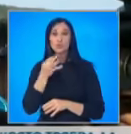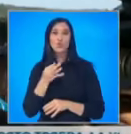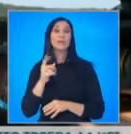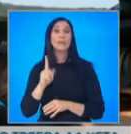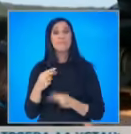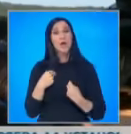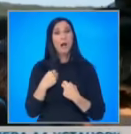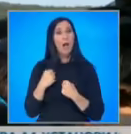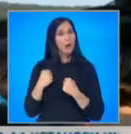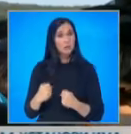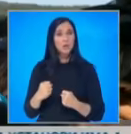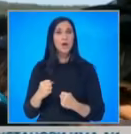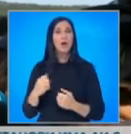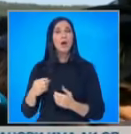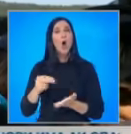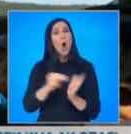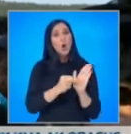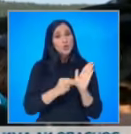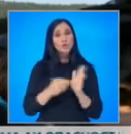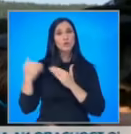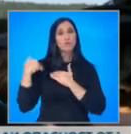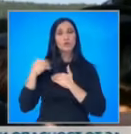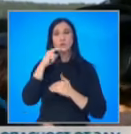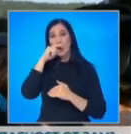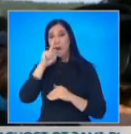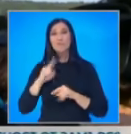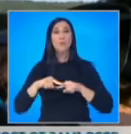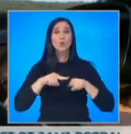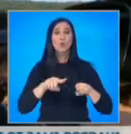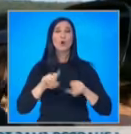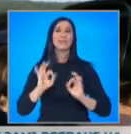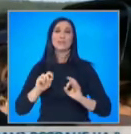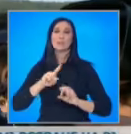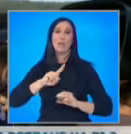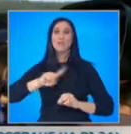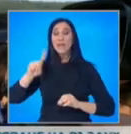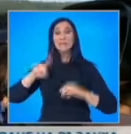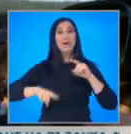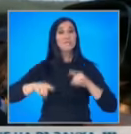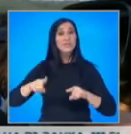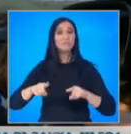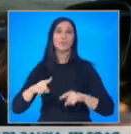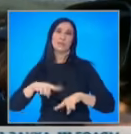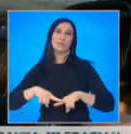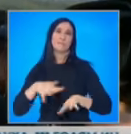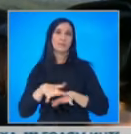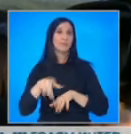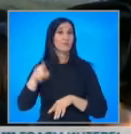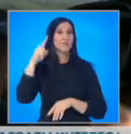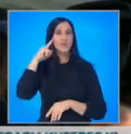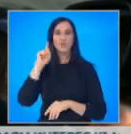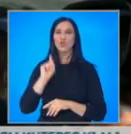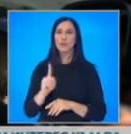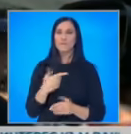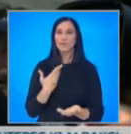гарантира отчетност и отговорност на главния прокурор и истинска независимост в съдебната система. Това означава, че